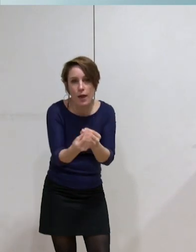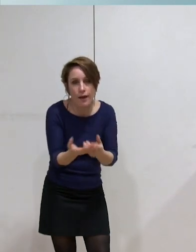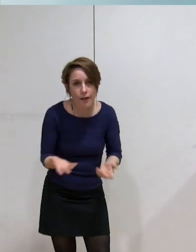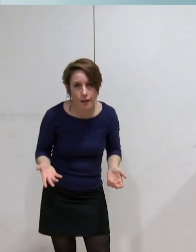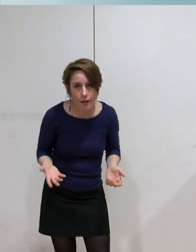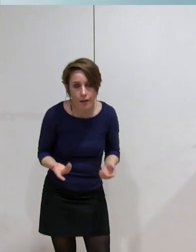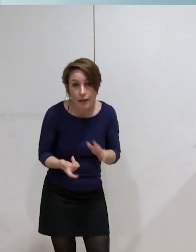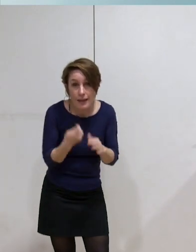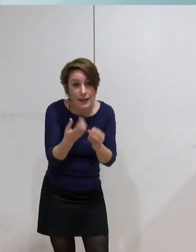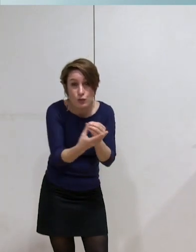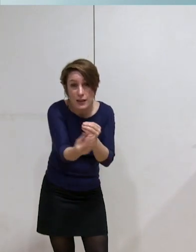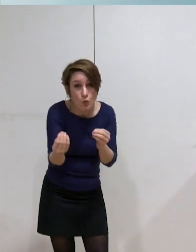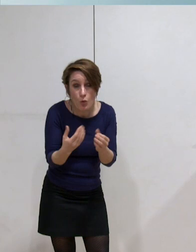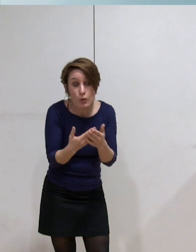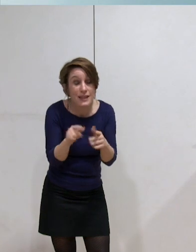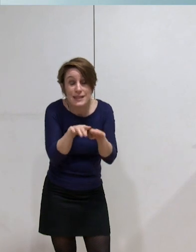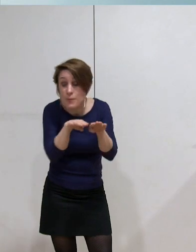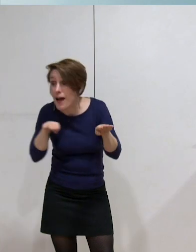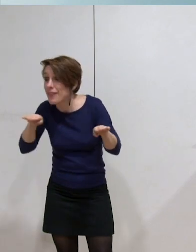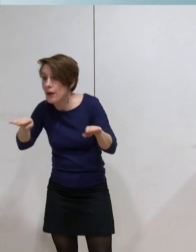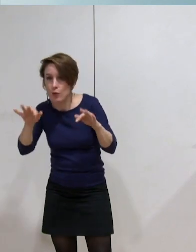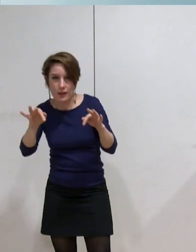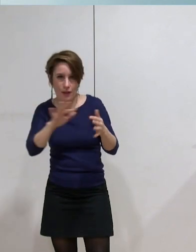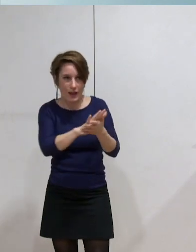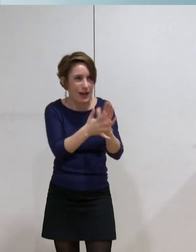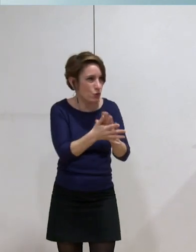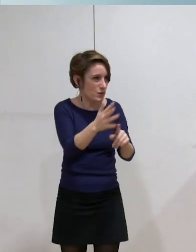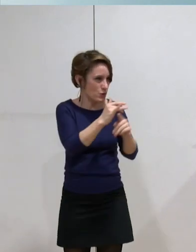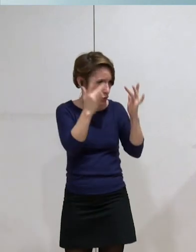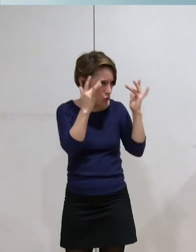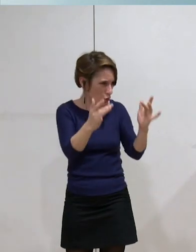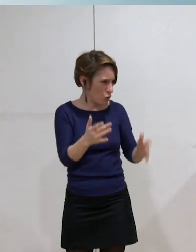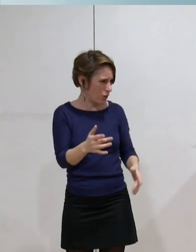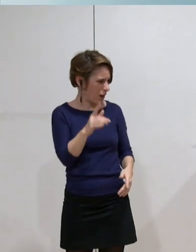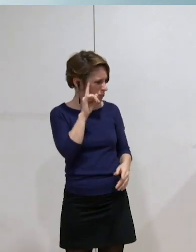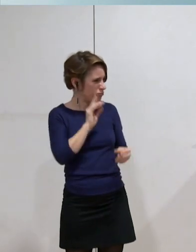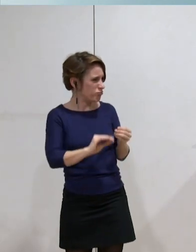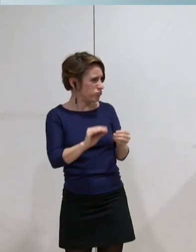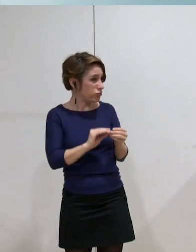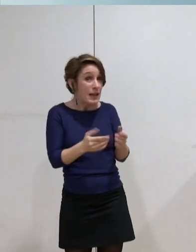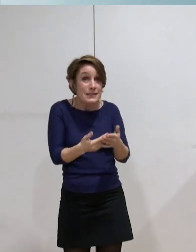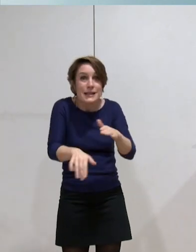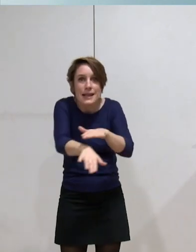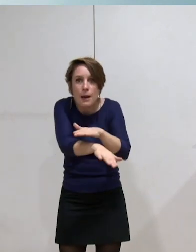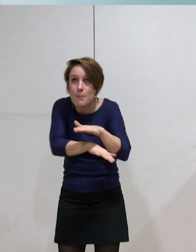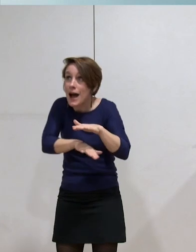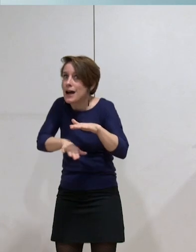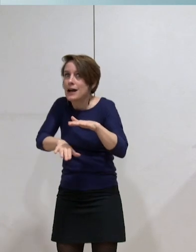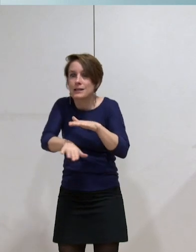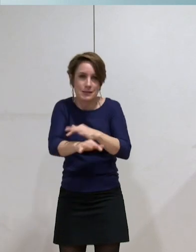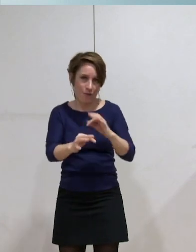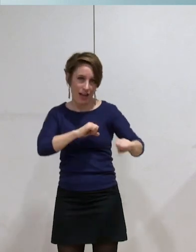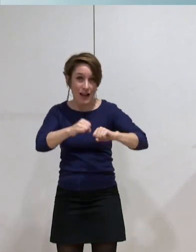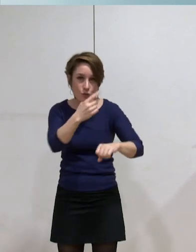à côté des associations socio-culturelles et où d'éducation populaire qu'est-ce que c'est que cette histoire ce sont les fondements de l'ensemble de leur